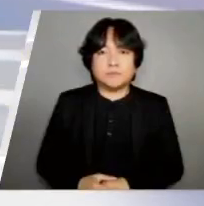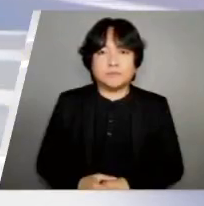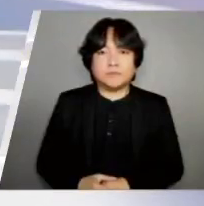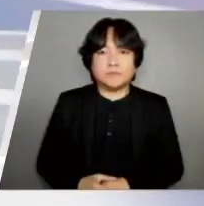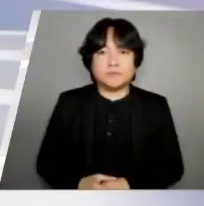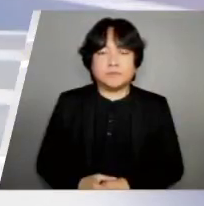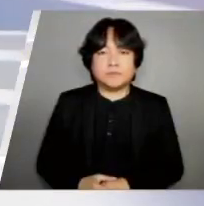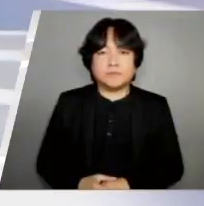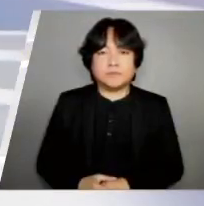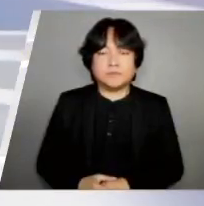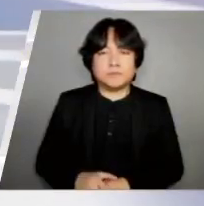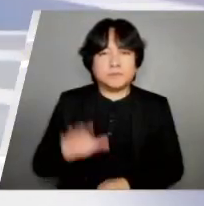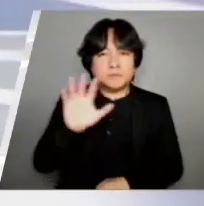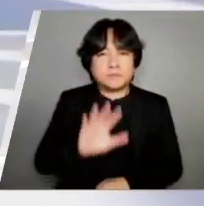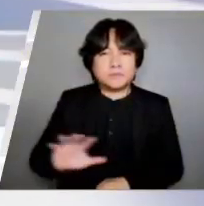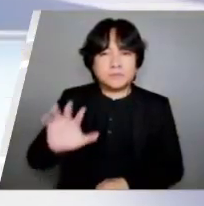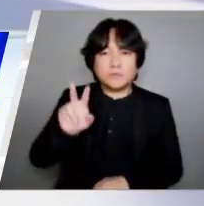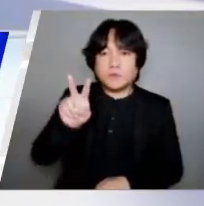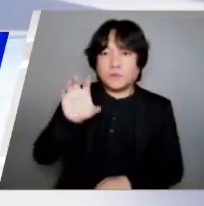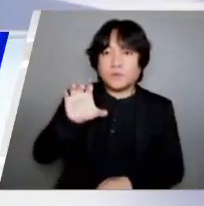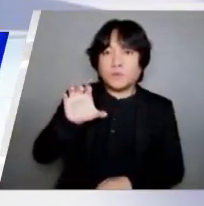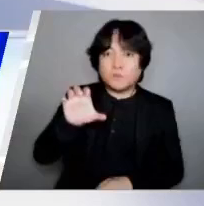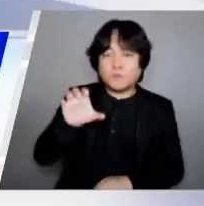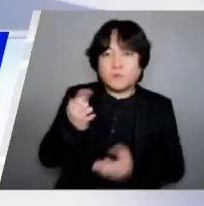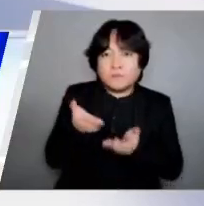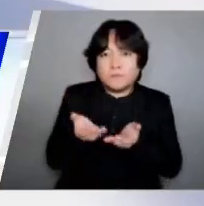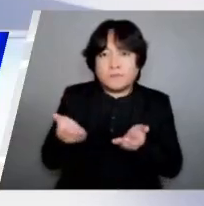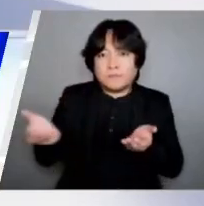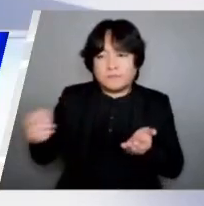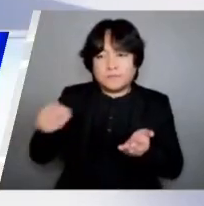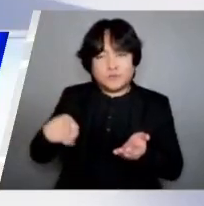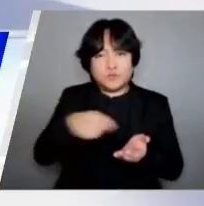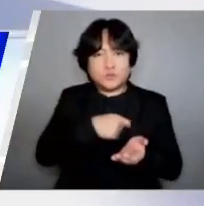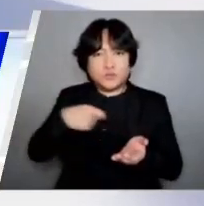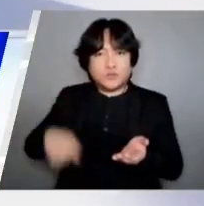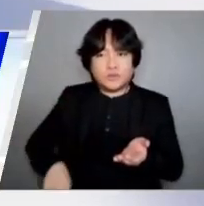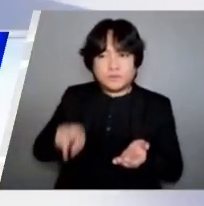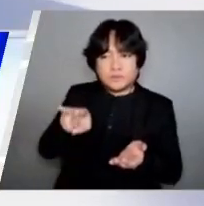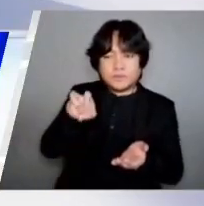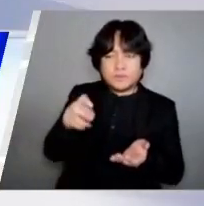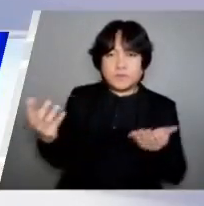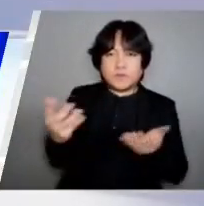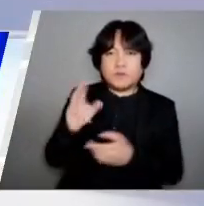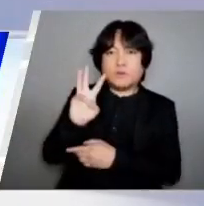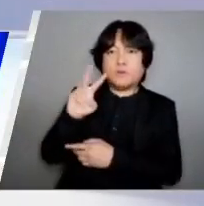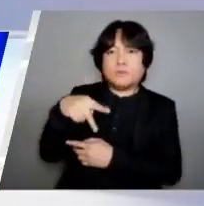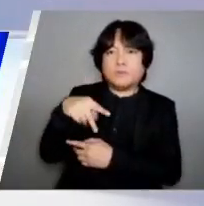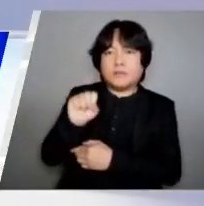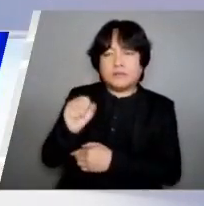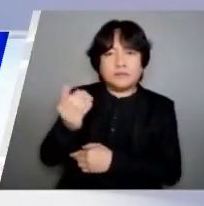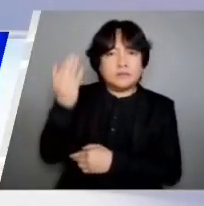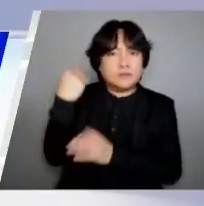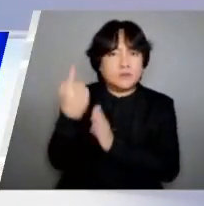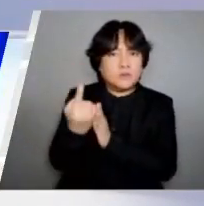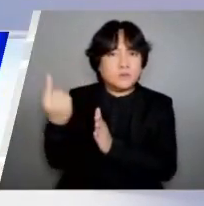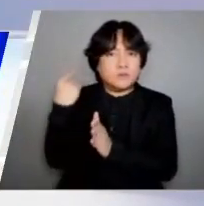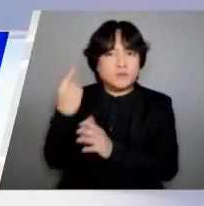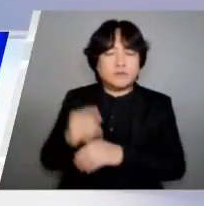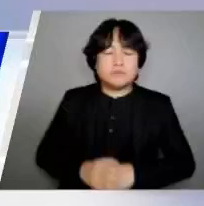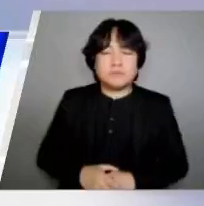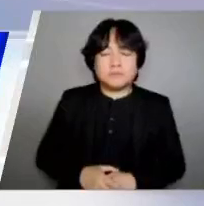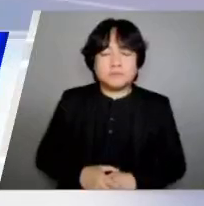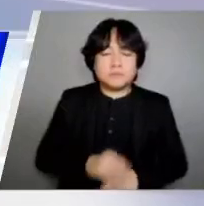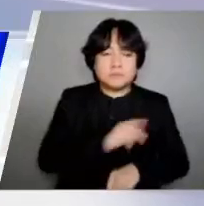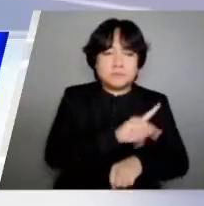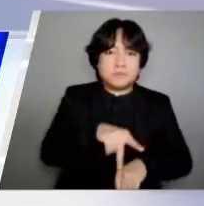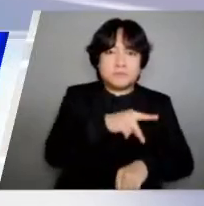Mahigit 200 barko ng China na matakas sa West Philippine Sea itong nakaraan linggo. Ayon sa Philippine Navy, ito na ang